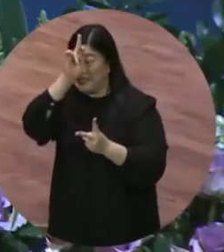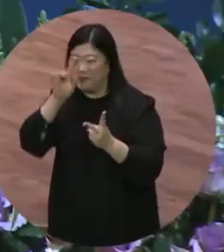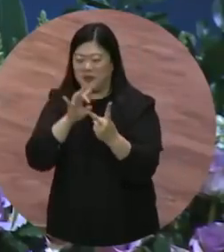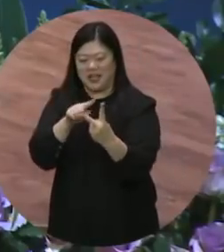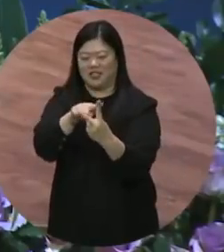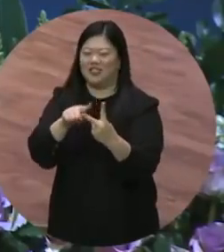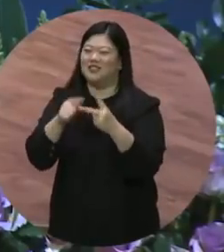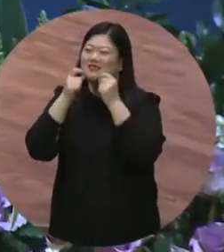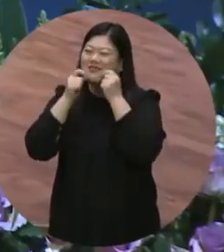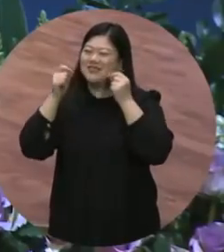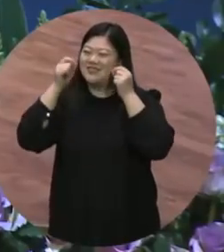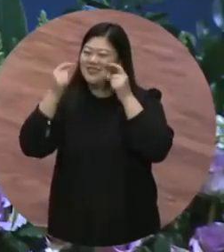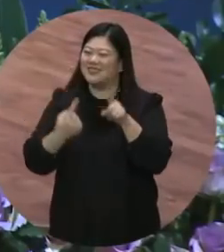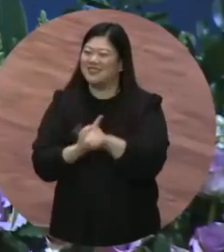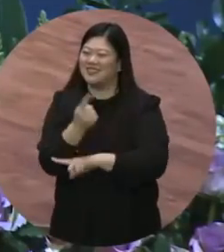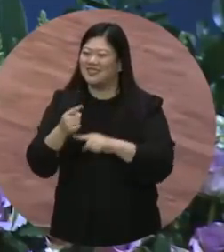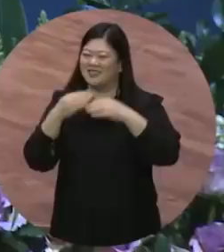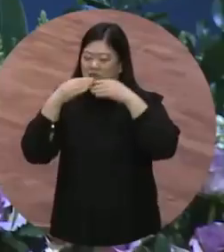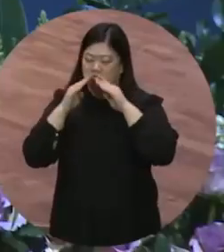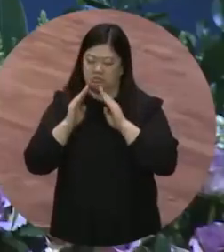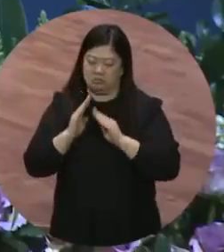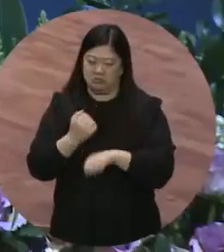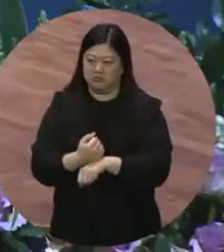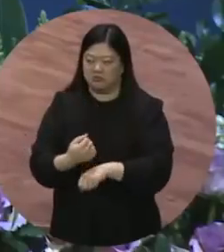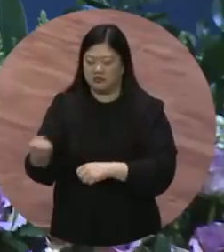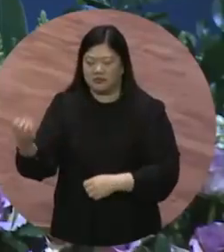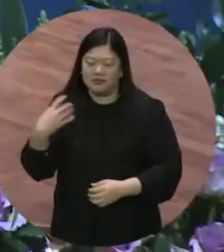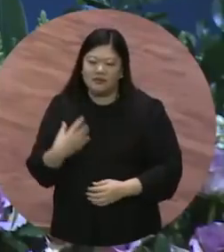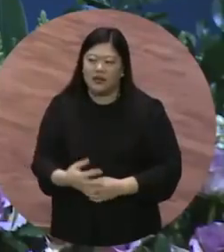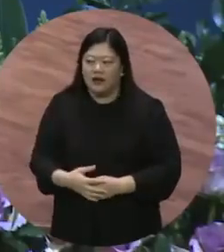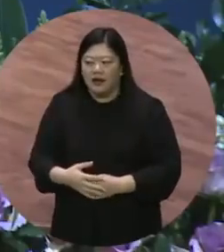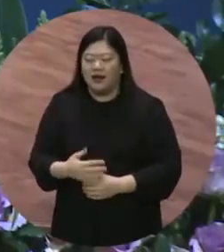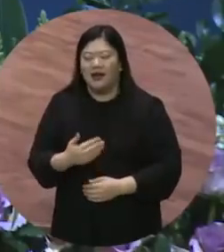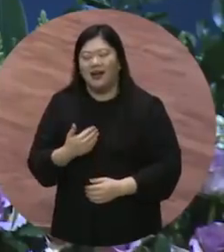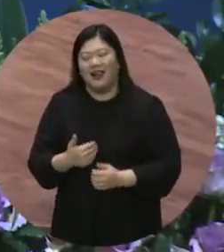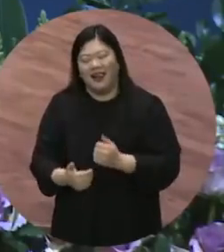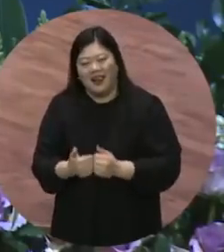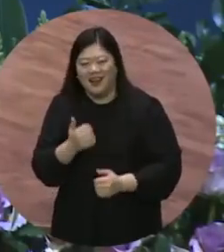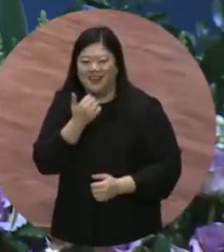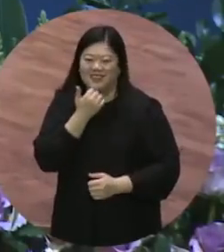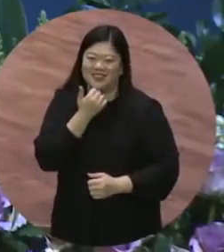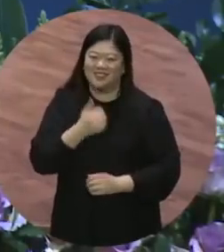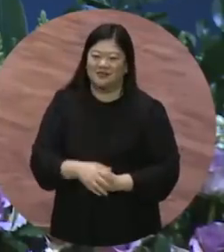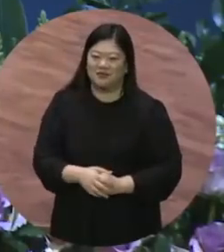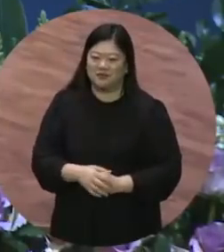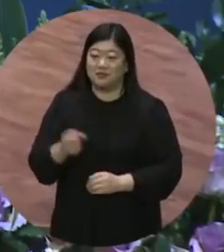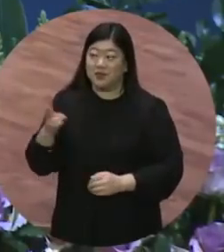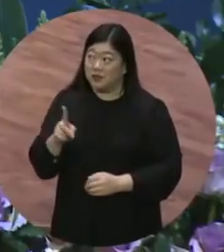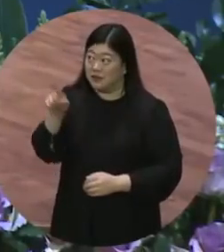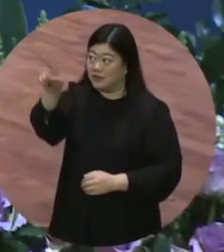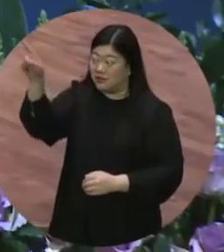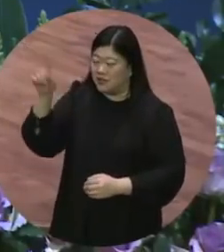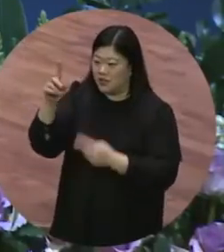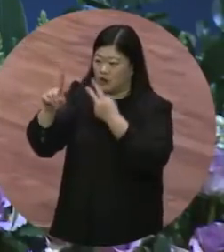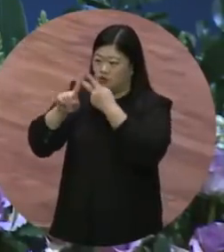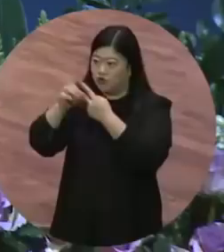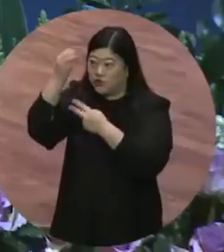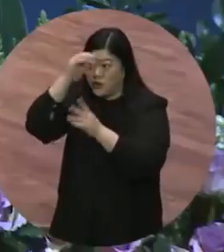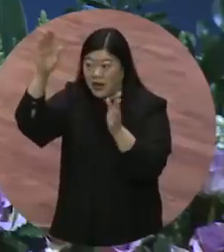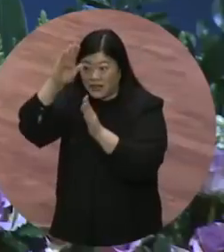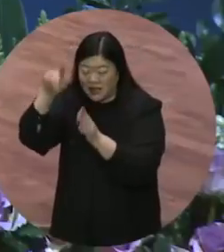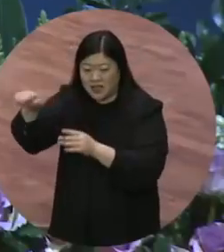정말 어르신들에게도 복음이 필요하고 우리 저기 앉아있는 렘넌트에게도 복음이 필요하구나.